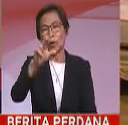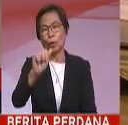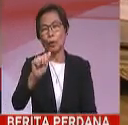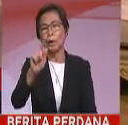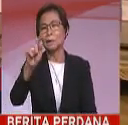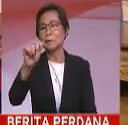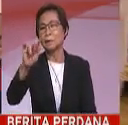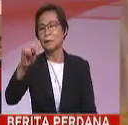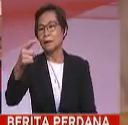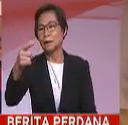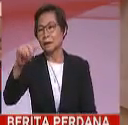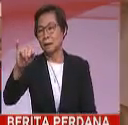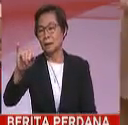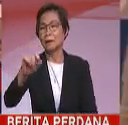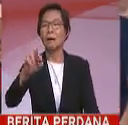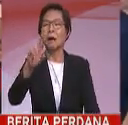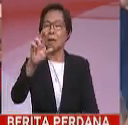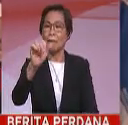Rantau Panjang.